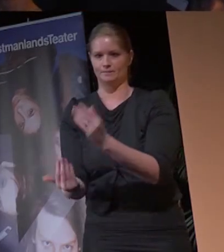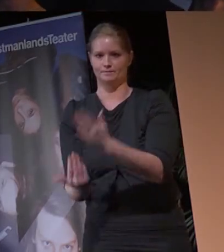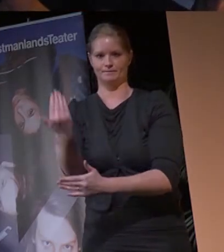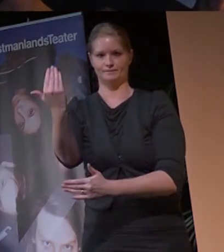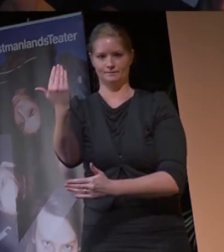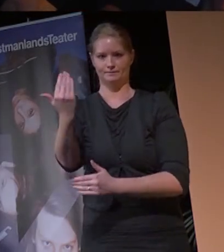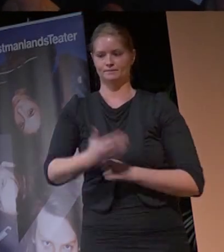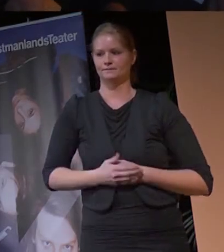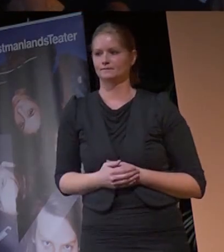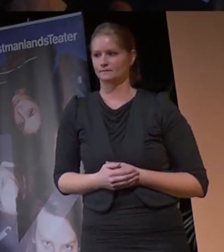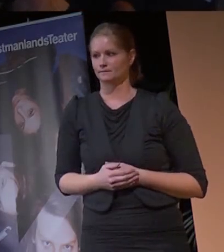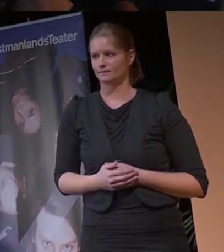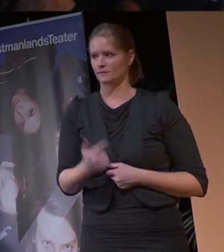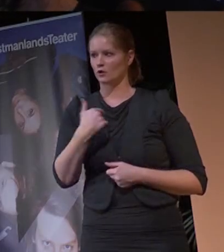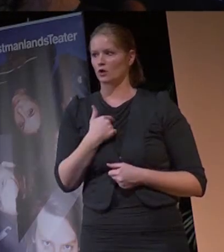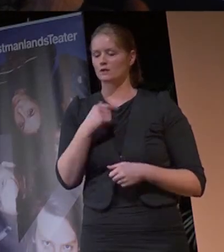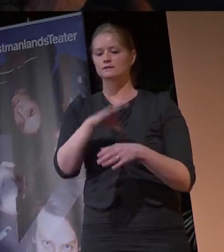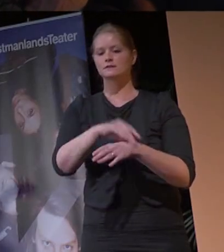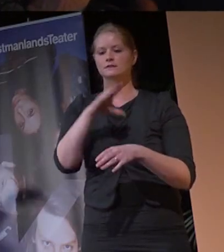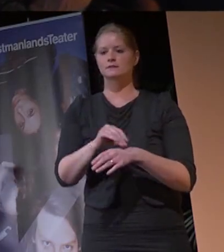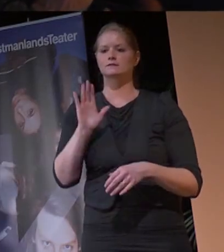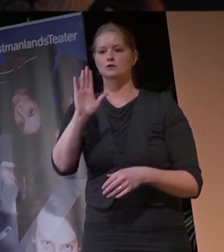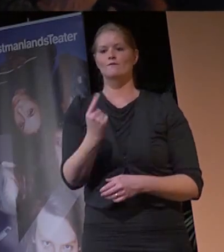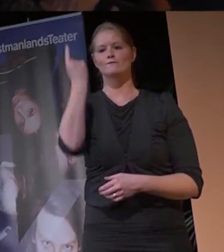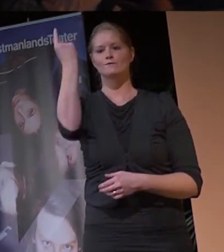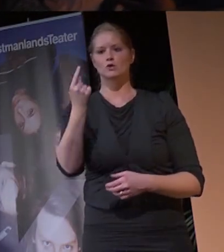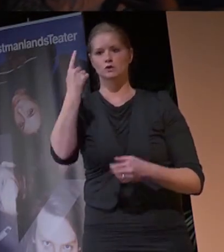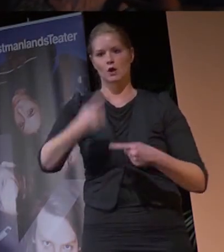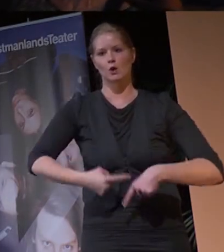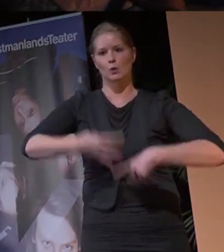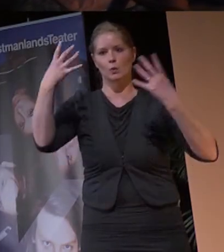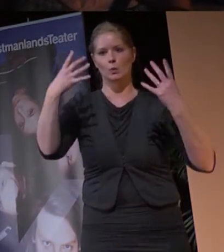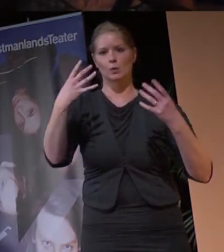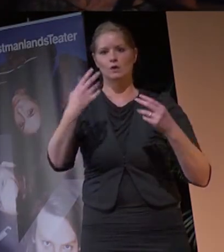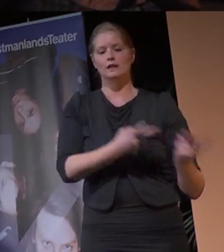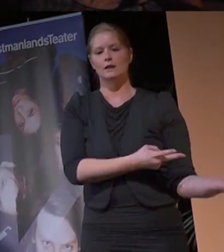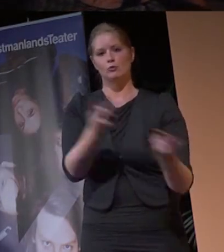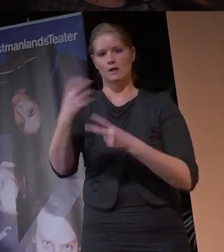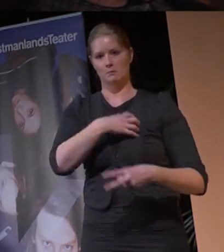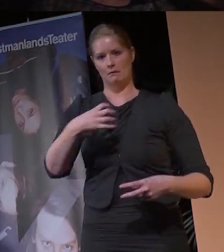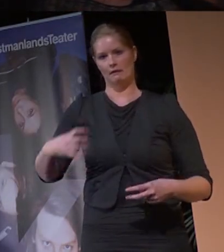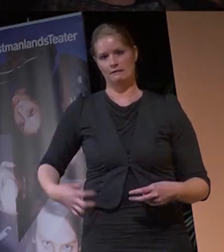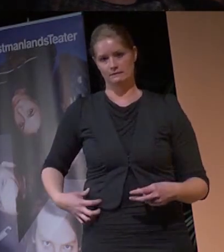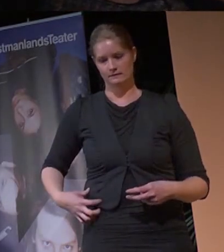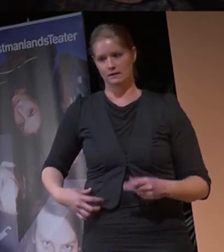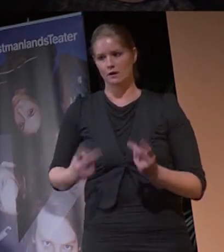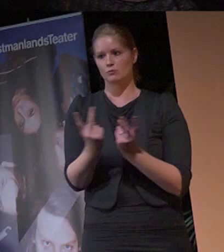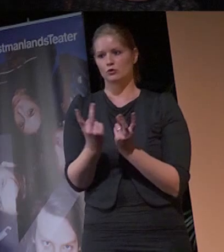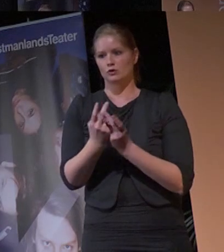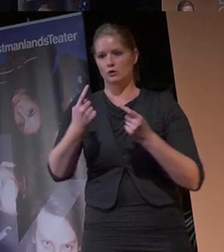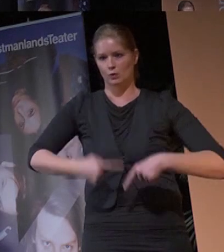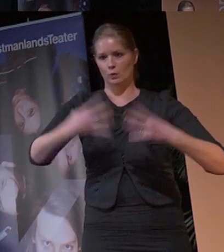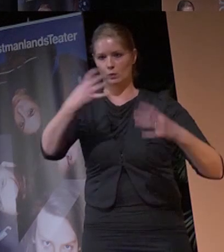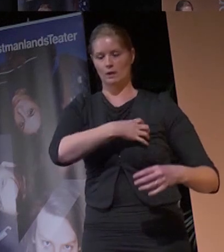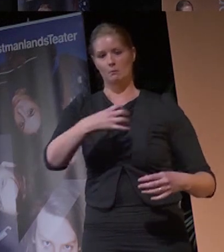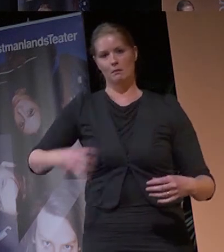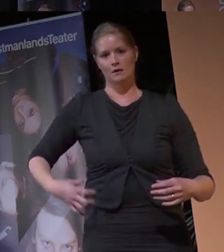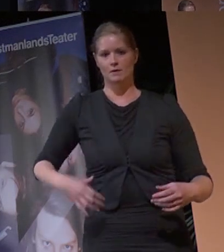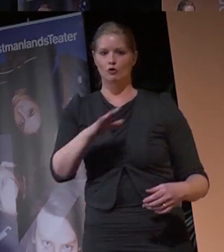I och med att jag är Sveriges första kultur- och demokratiminister så har ju